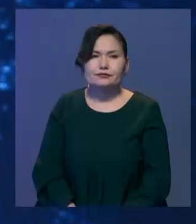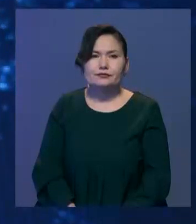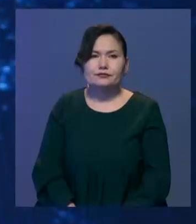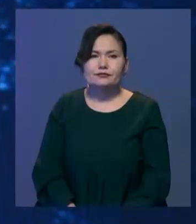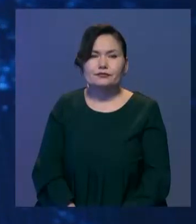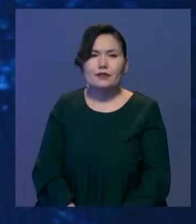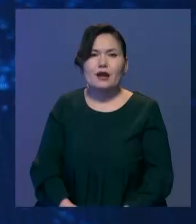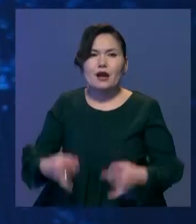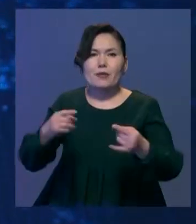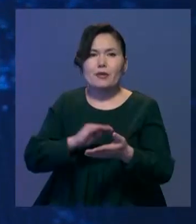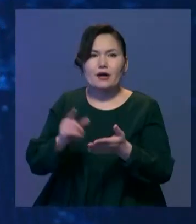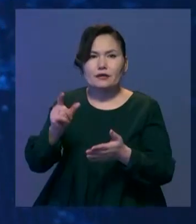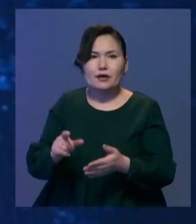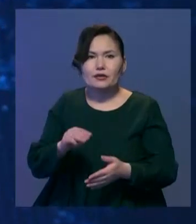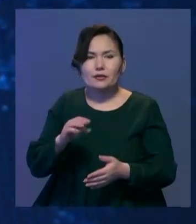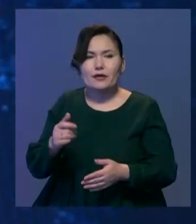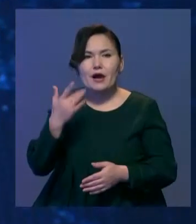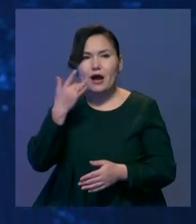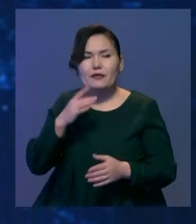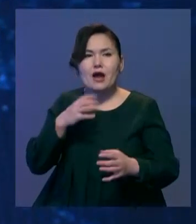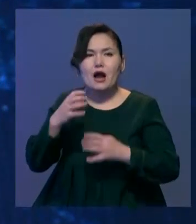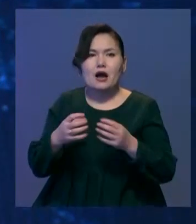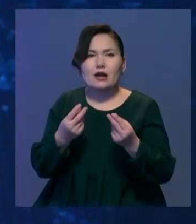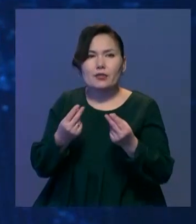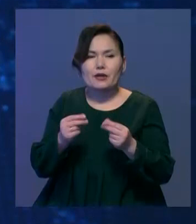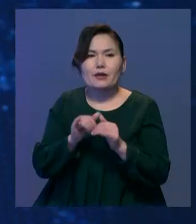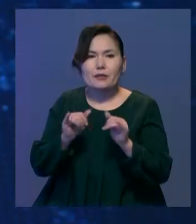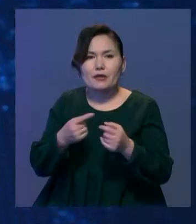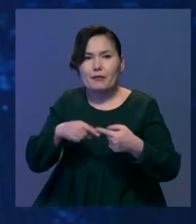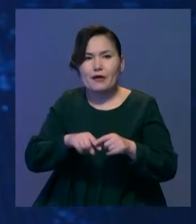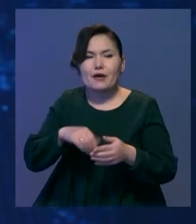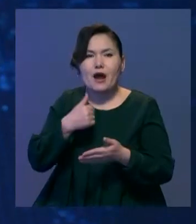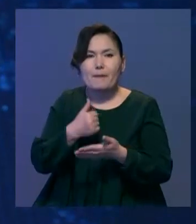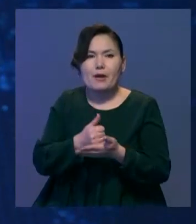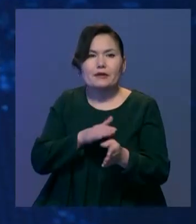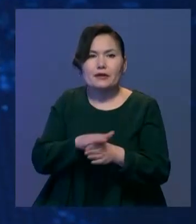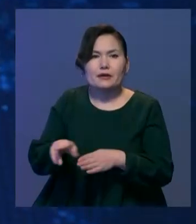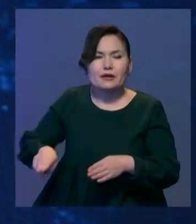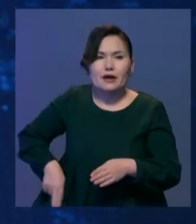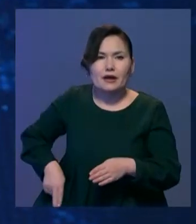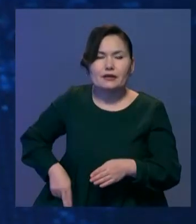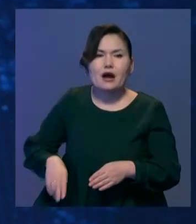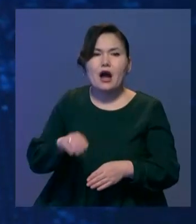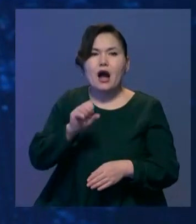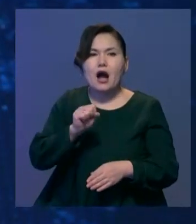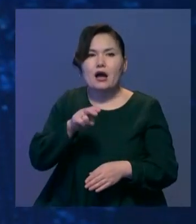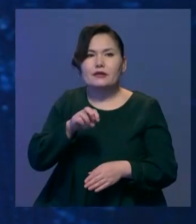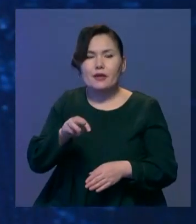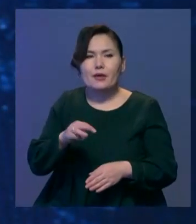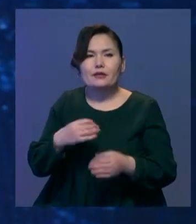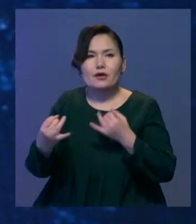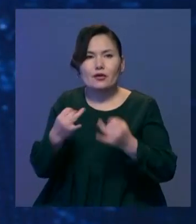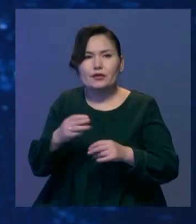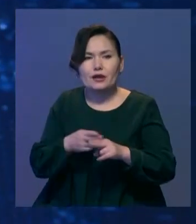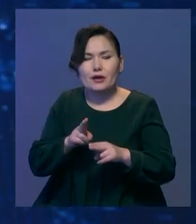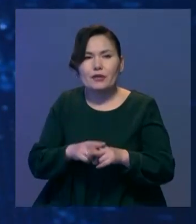Арнамыздың тілшісі Бақыт Топтаева, ақштың халықаралық қаржы даму корпорациясының бас атқарушы директоры Адам Бойлермен